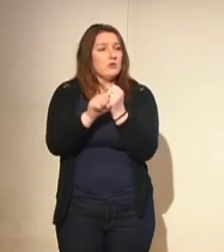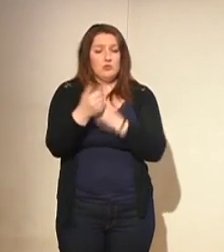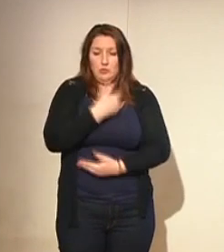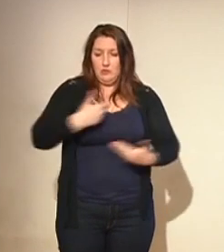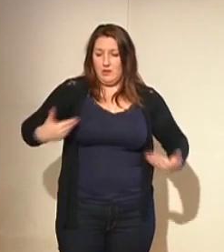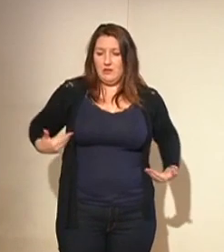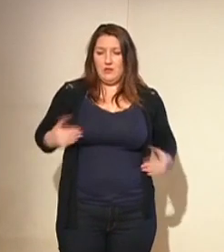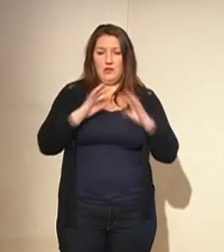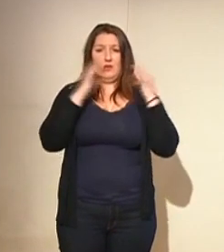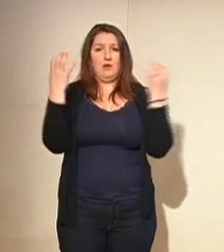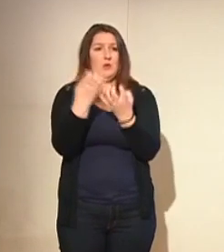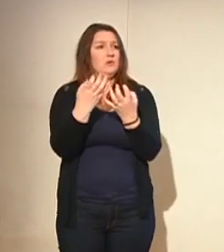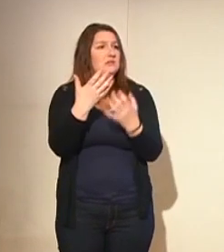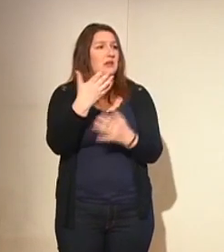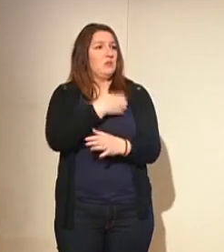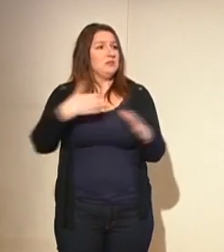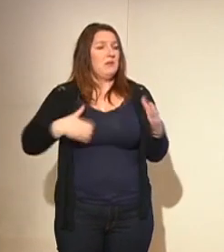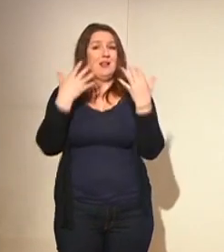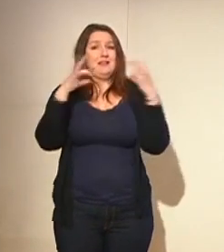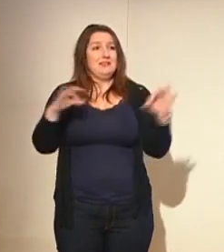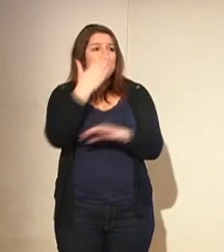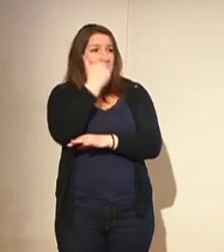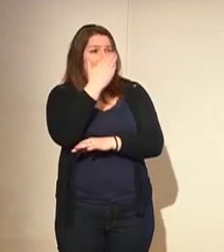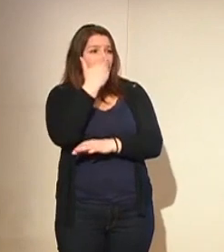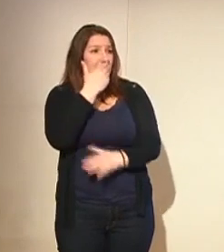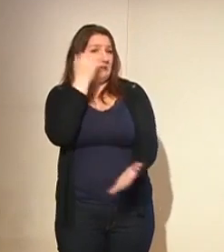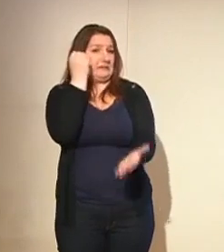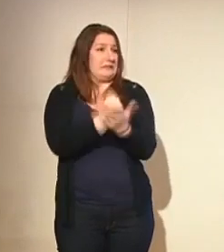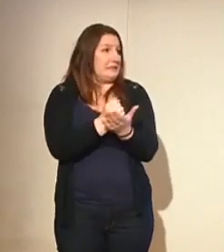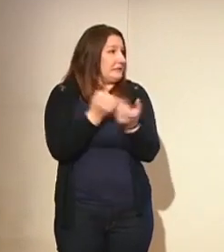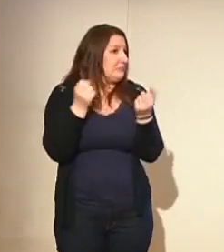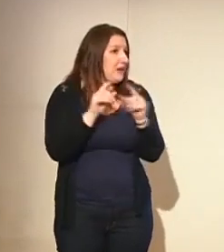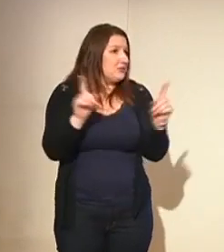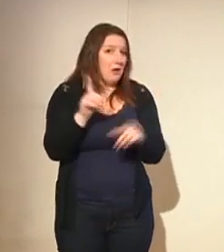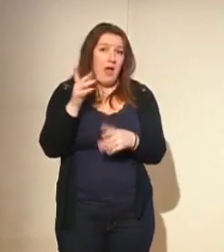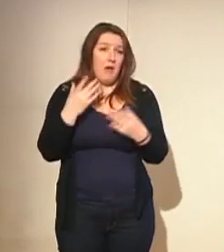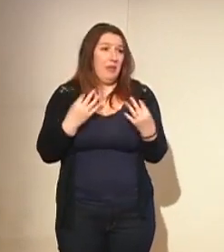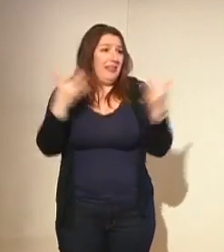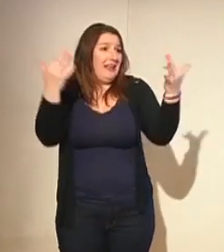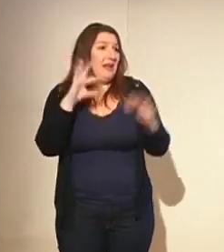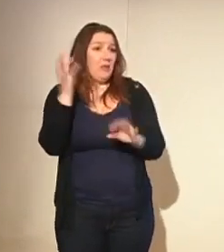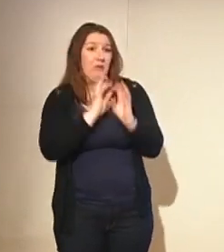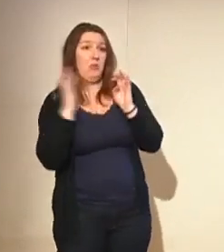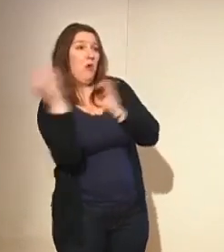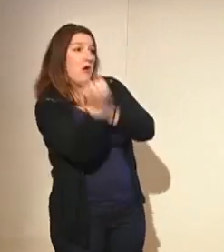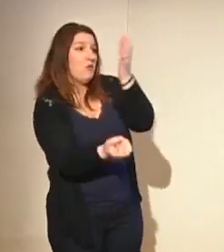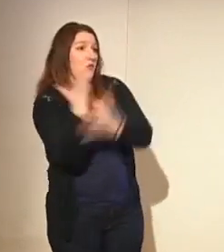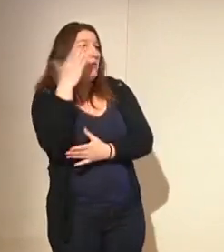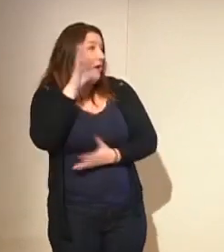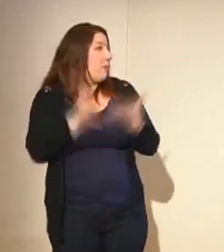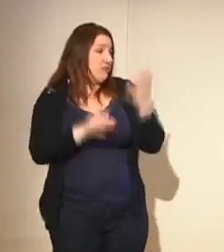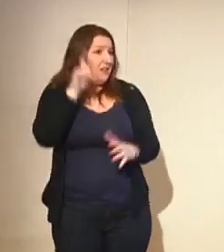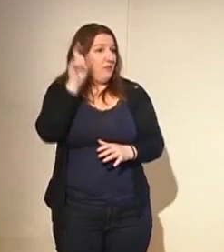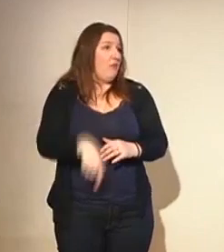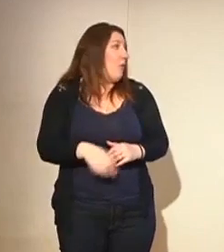municipal du 10 février ce qui est toujours un peu délicat pour l'équipe qui arrive évidemment mais il faut quand même le faire à un moment donc on pourra peut-être le faire au prochain